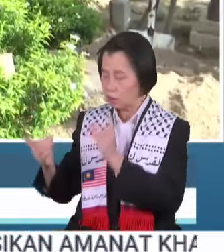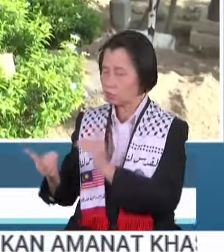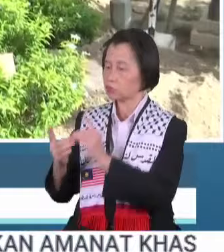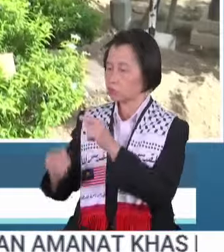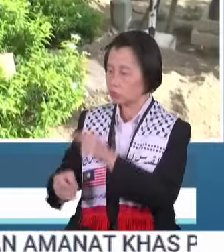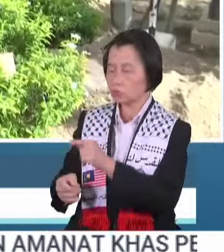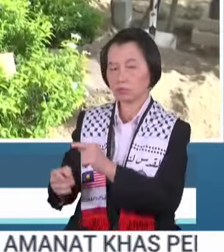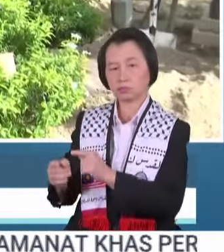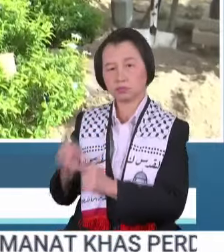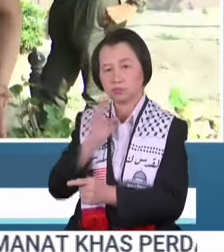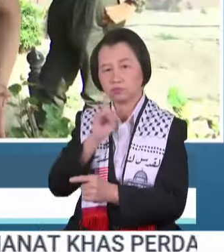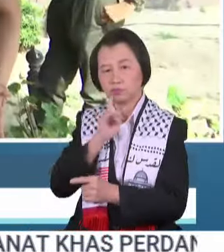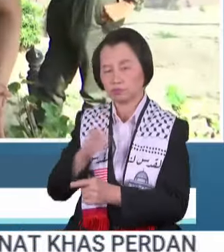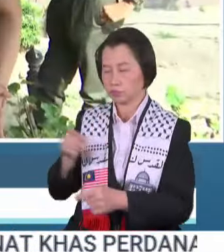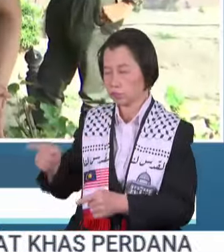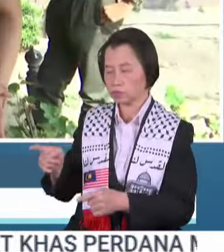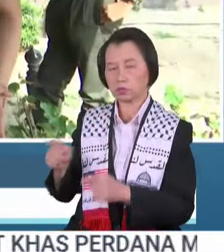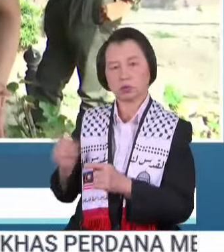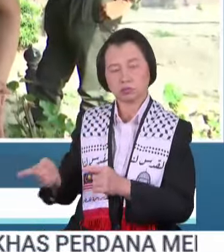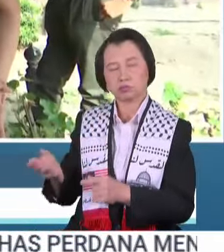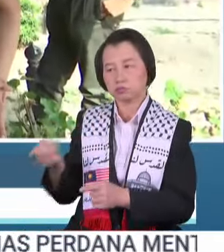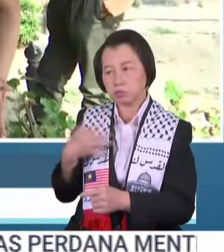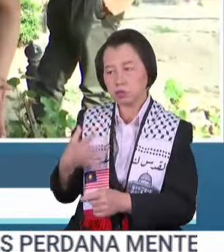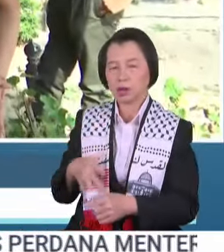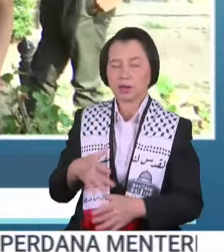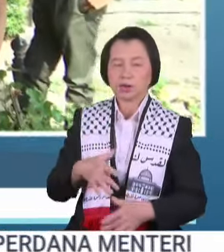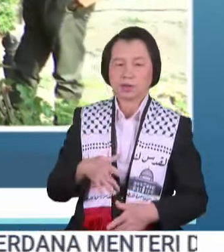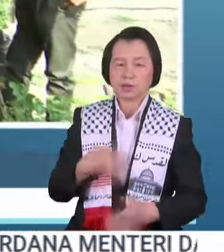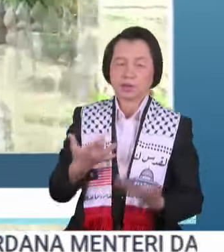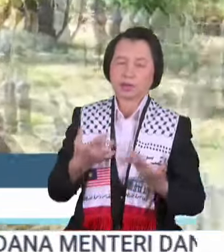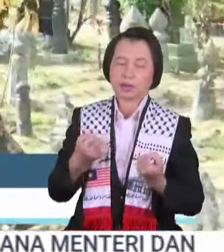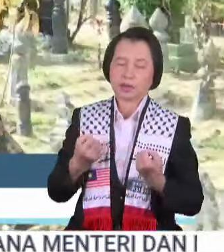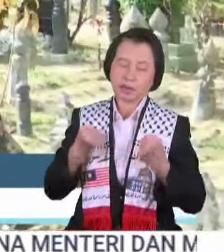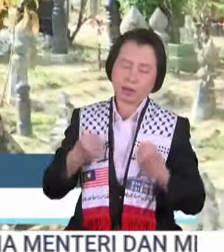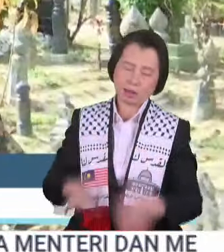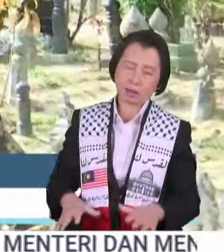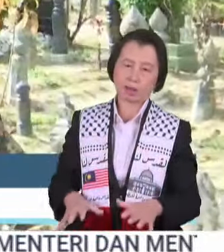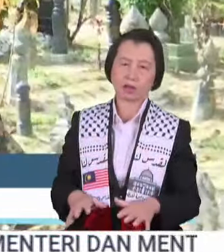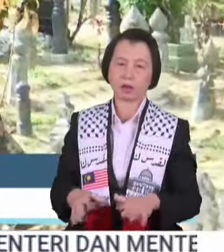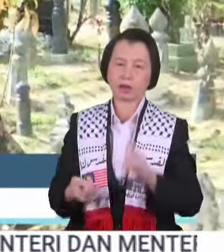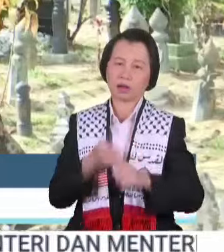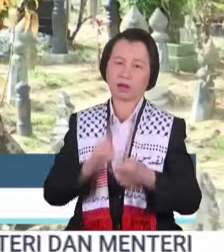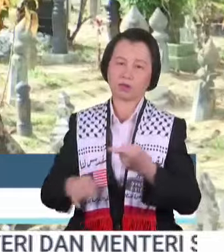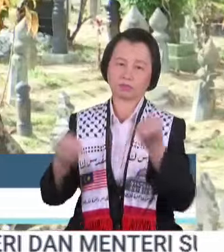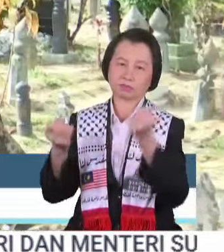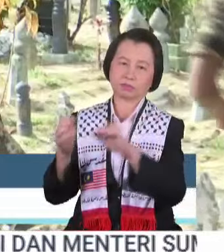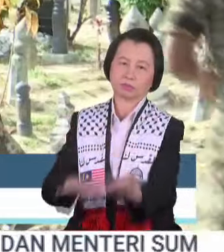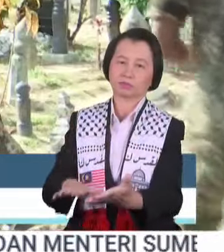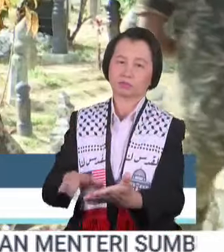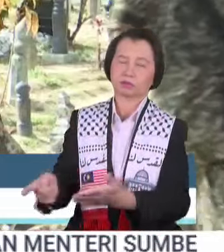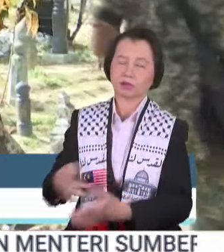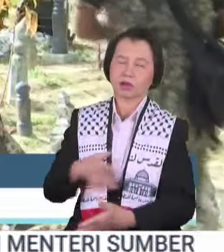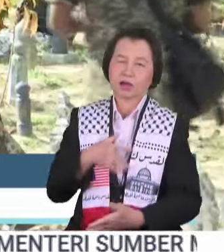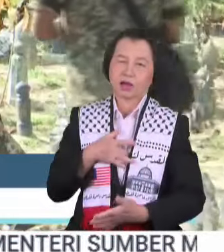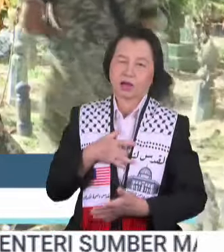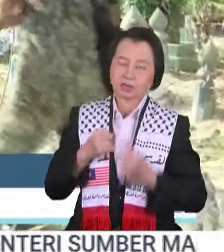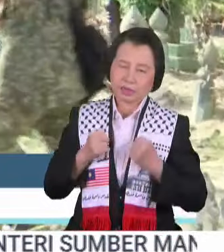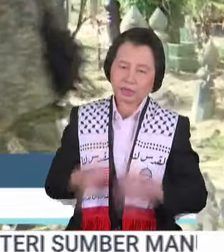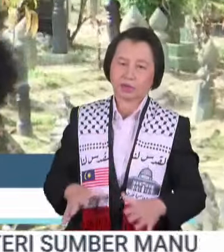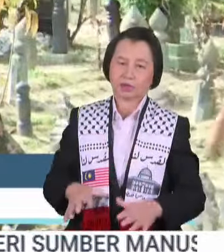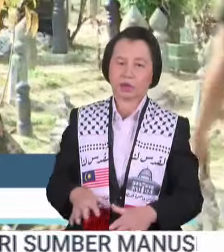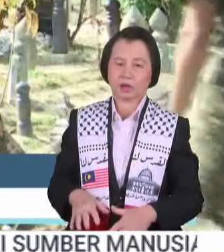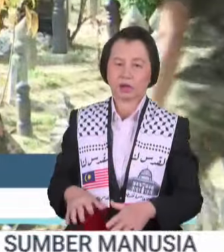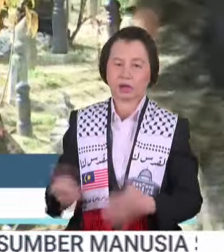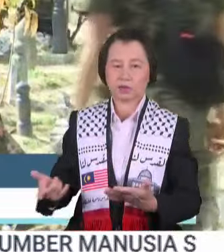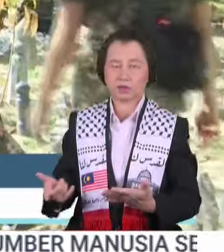menyatakan beliau amat merasai kehilangan kerana Allahyarham